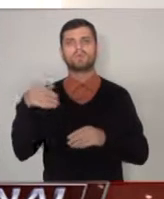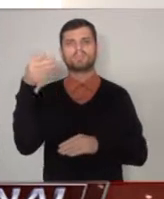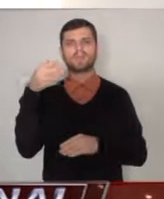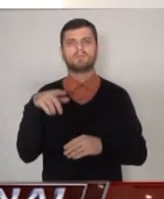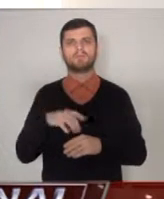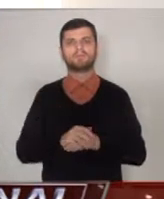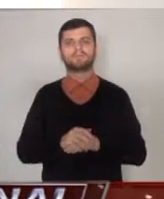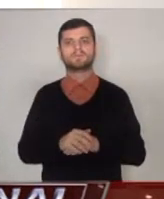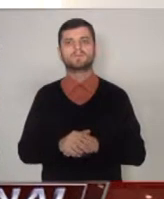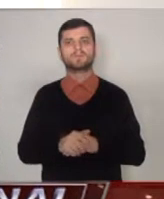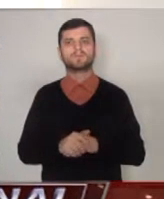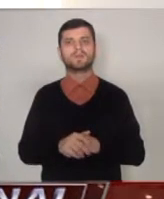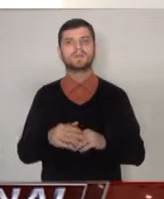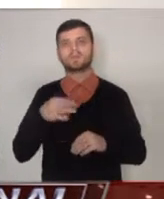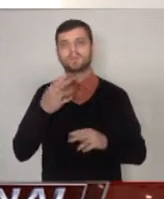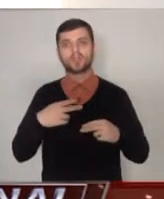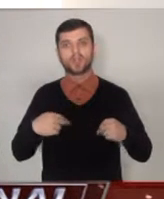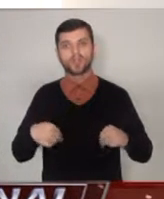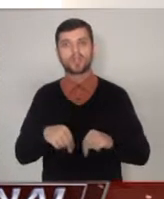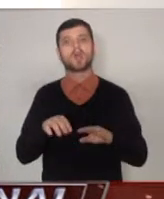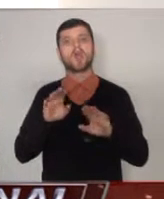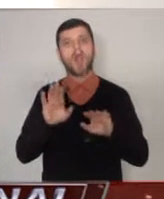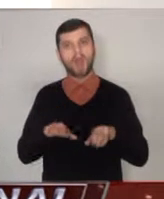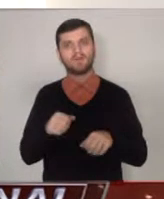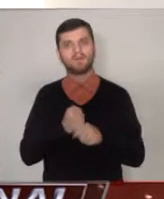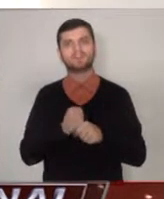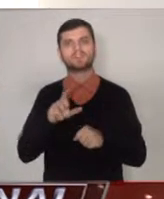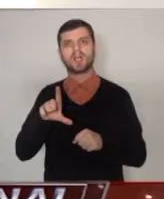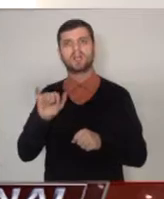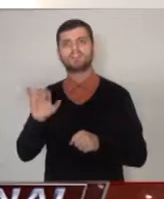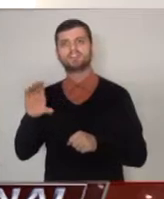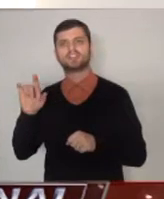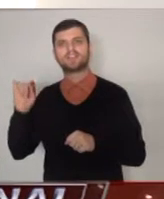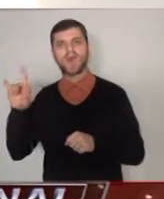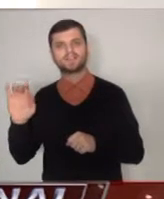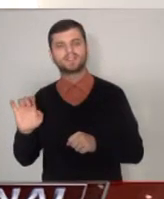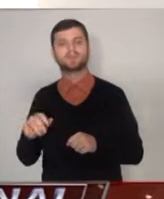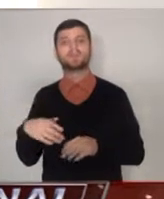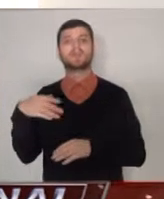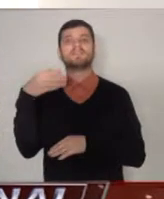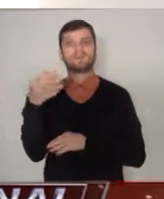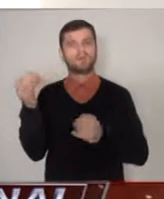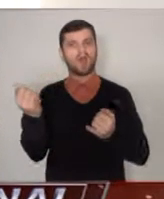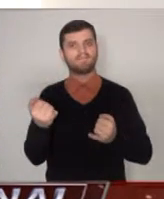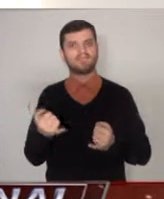Nu, licitația a făcut noi, dar vin cu prețuri foarte mici, așa au câștigat. Și ratele, și firma Ratelen din